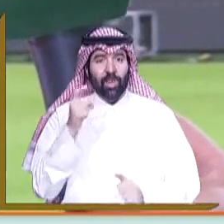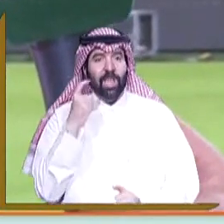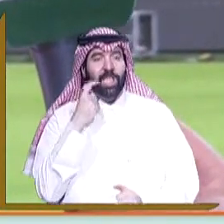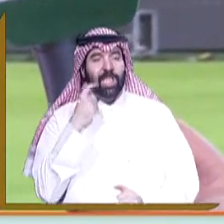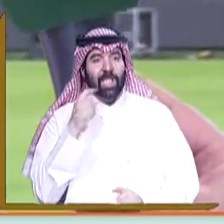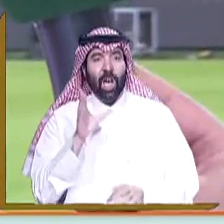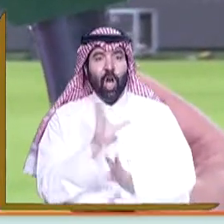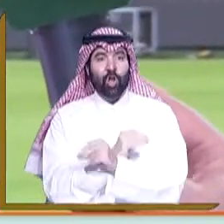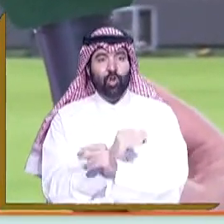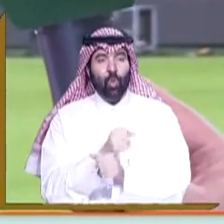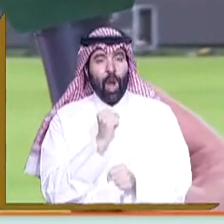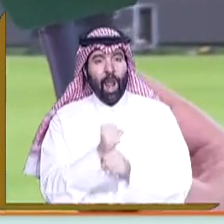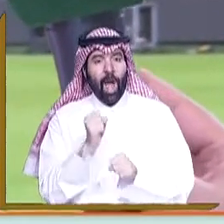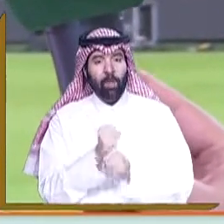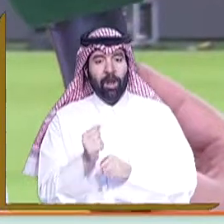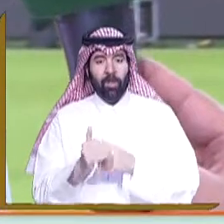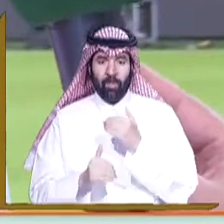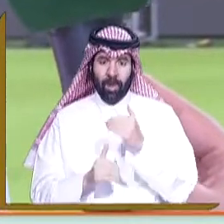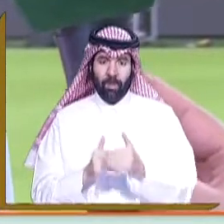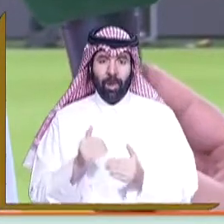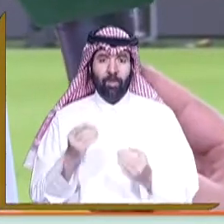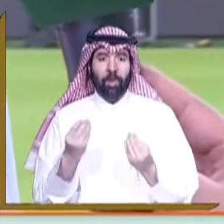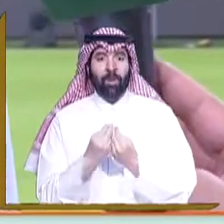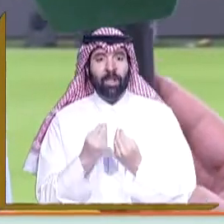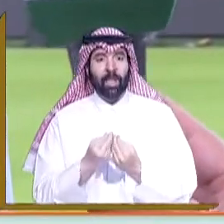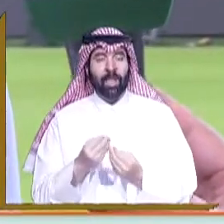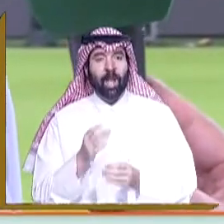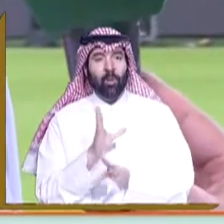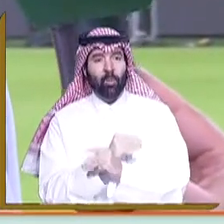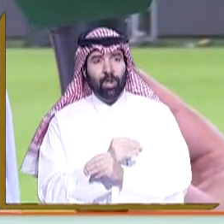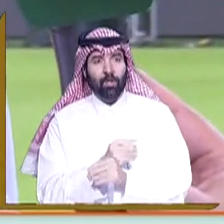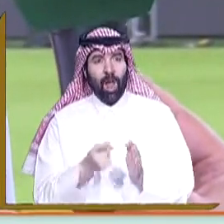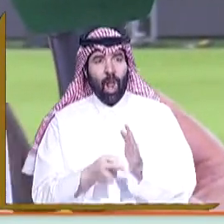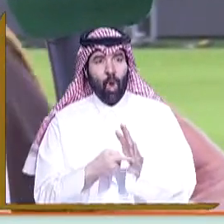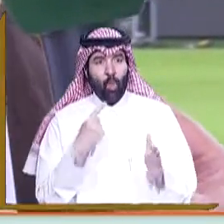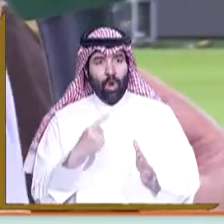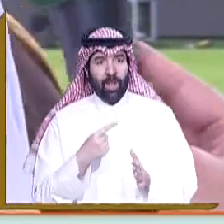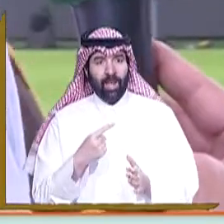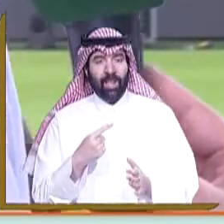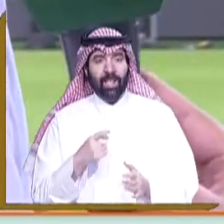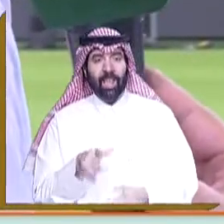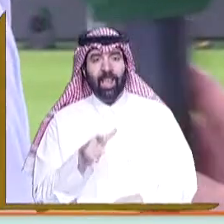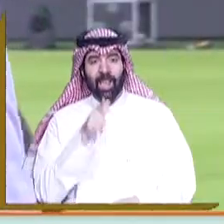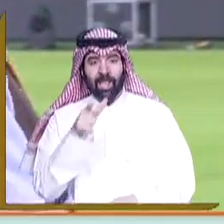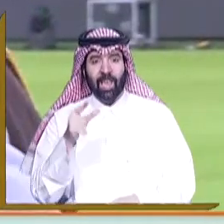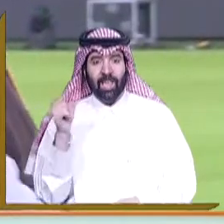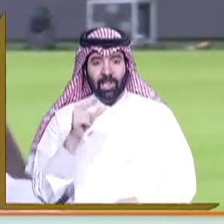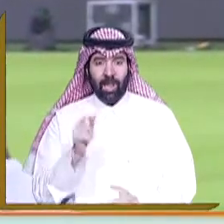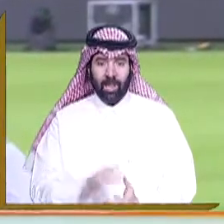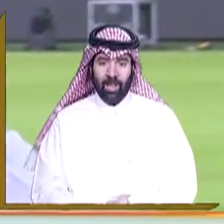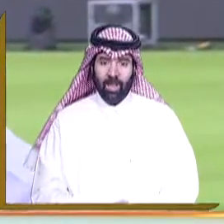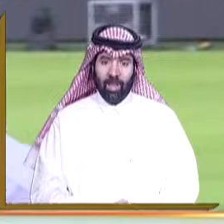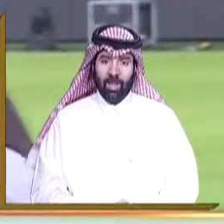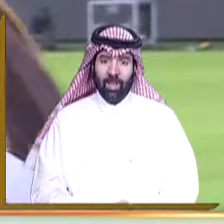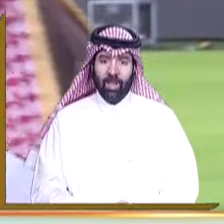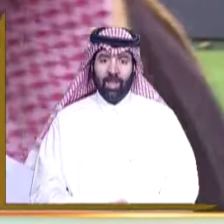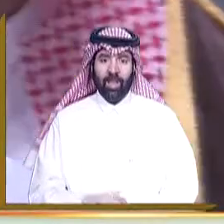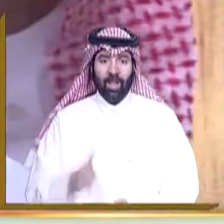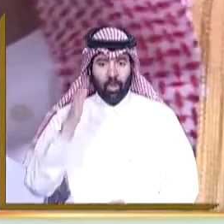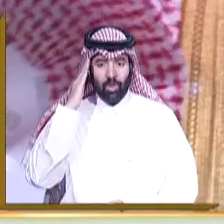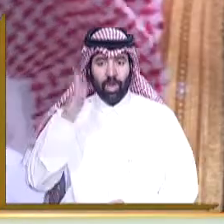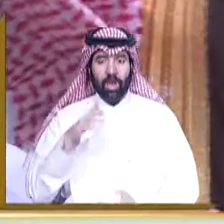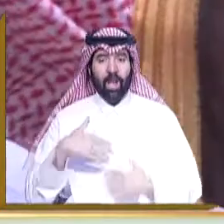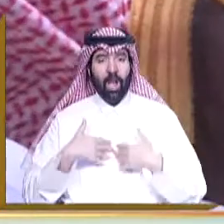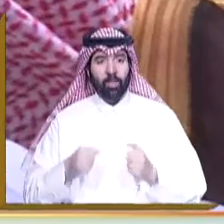سوق العمل وهذا المجتمع الصف الأول، المجتمع الصحي الذي يخدم المجتمع ككل. أول شيء الحمد لله